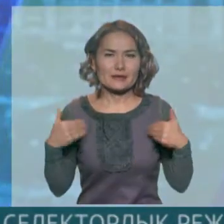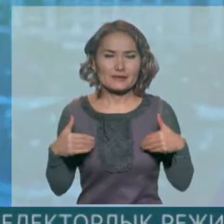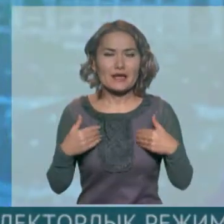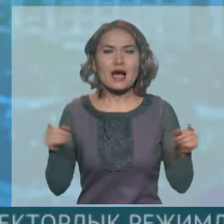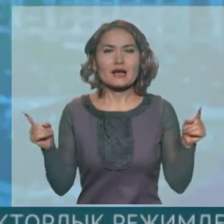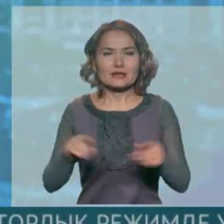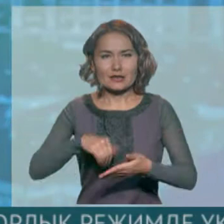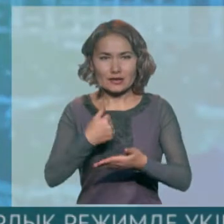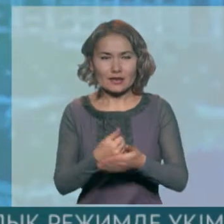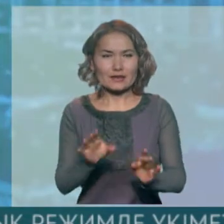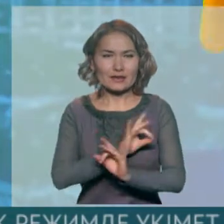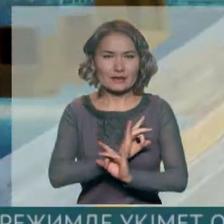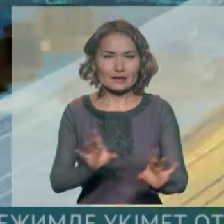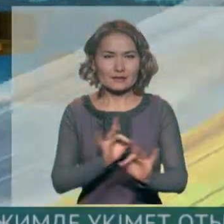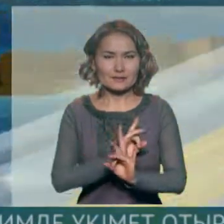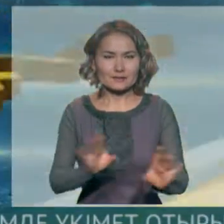Алда көретіндеріңіз.